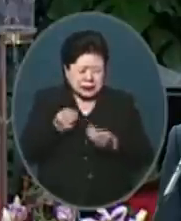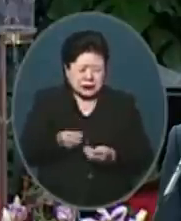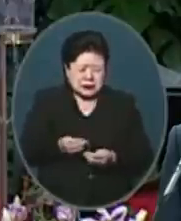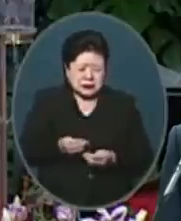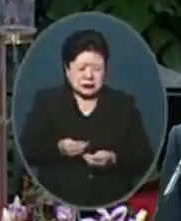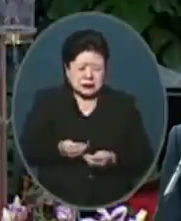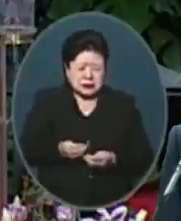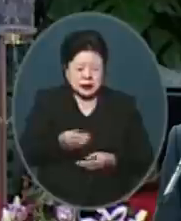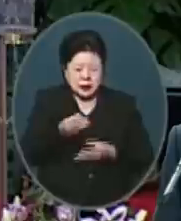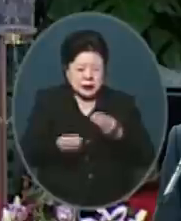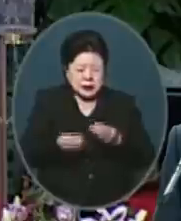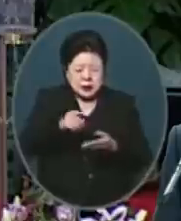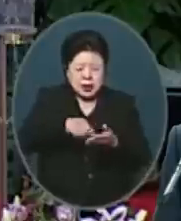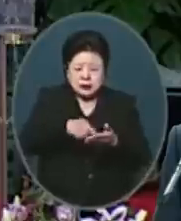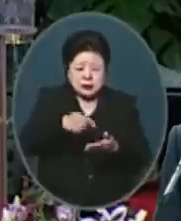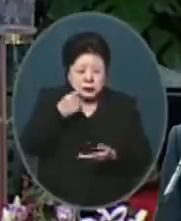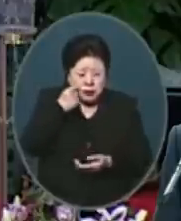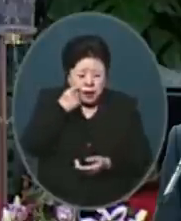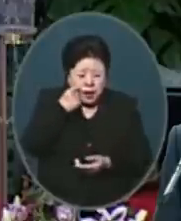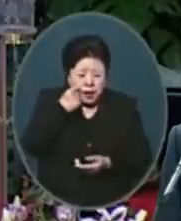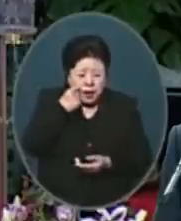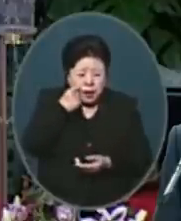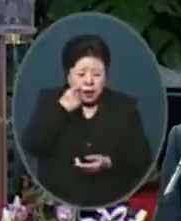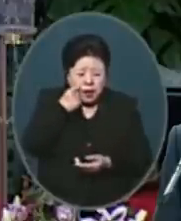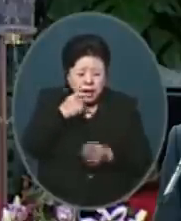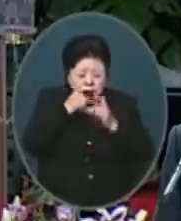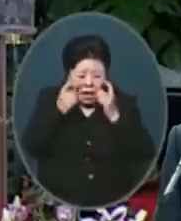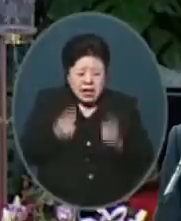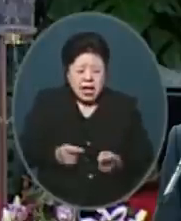빚을 갚을 수가 없어 개인 파산을